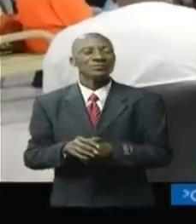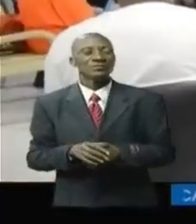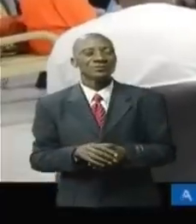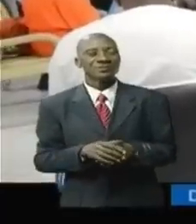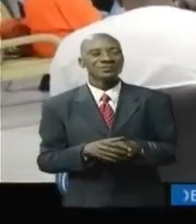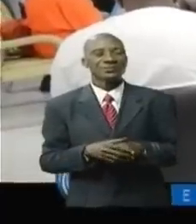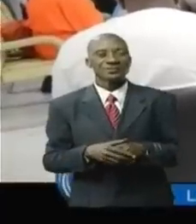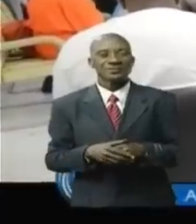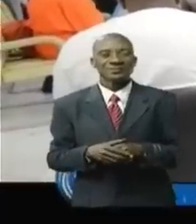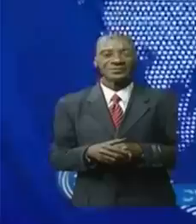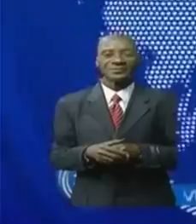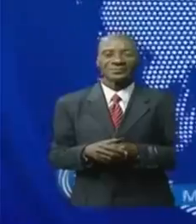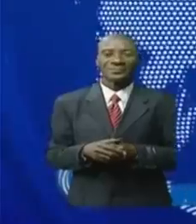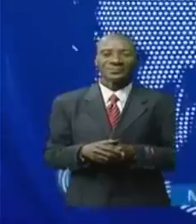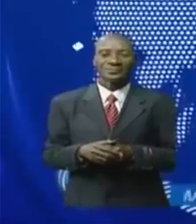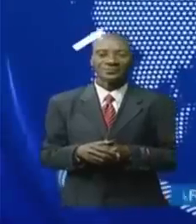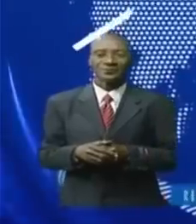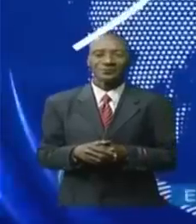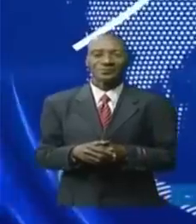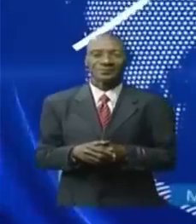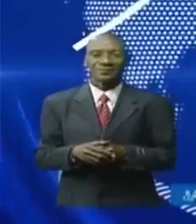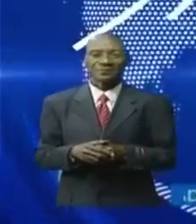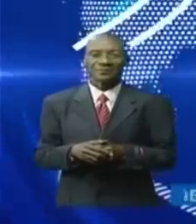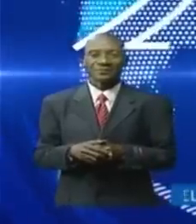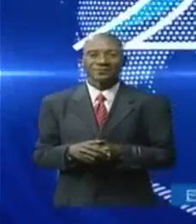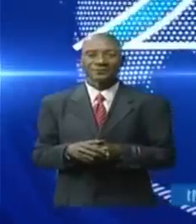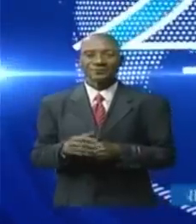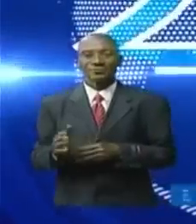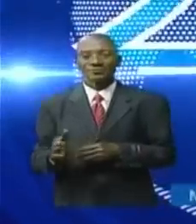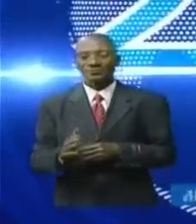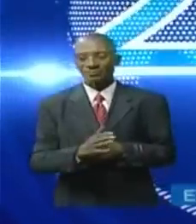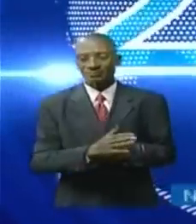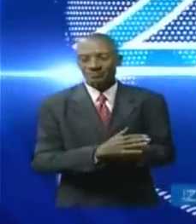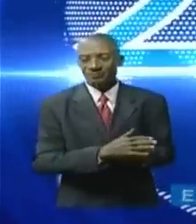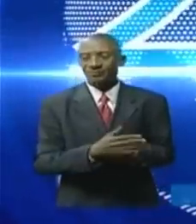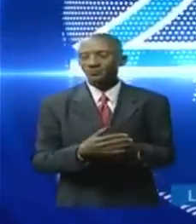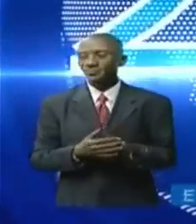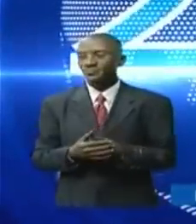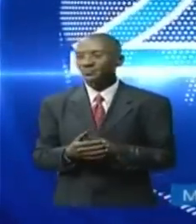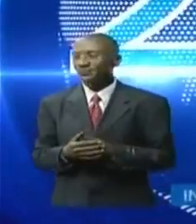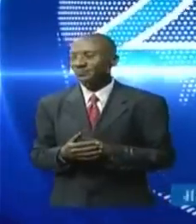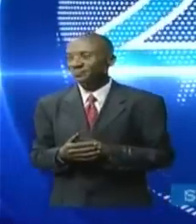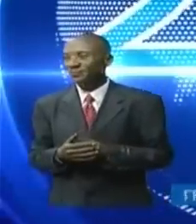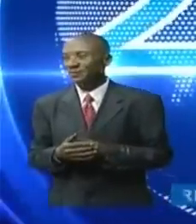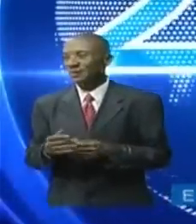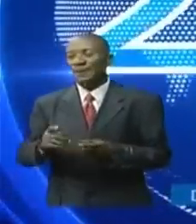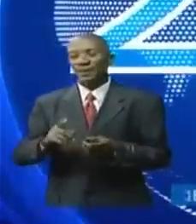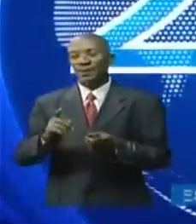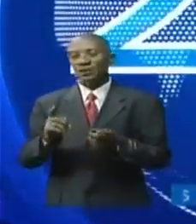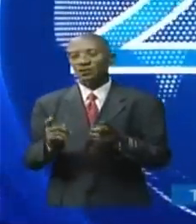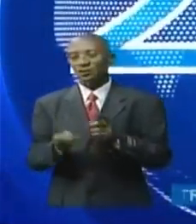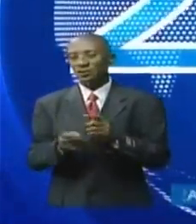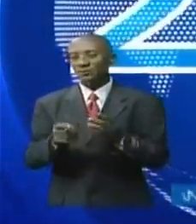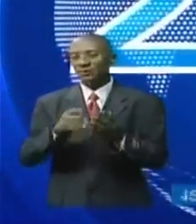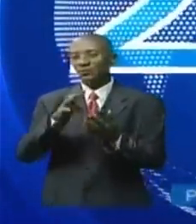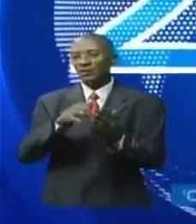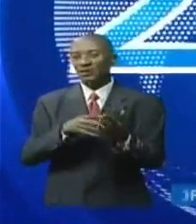des artistes. Et puis, en nouvelle, ce réaménagement du calendrier des